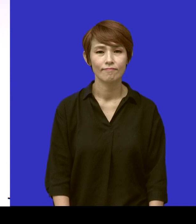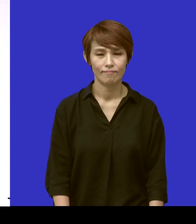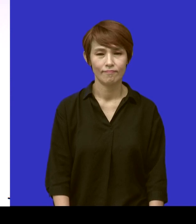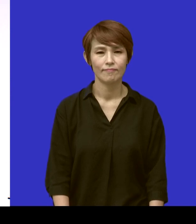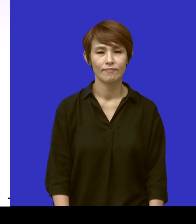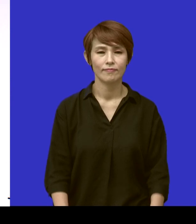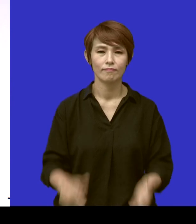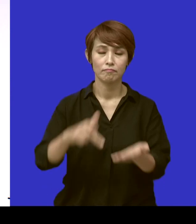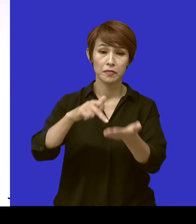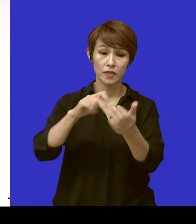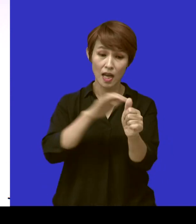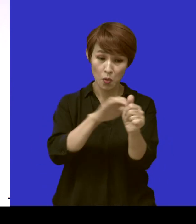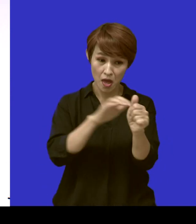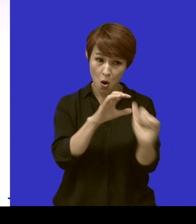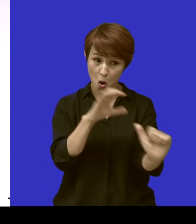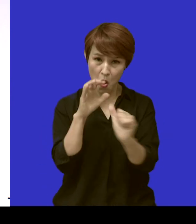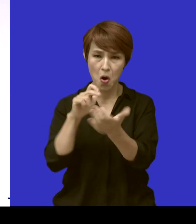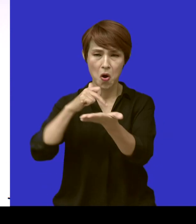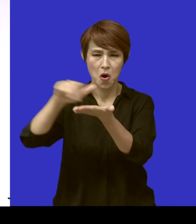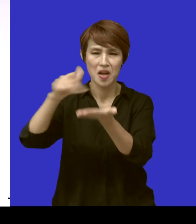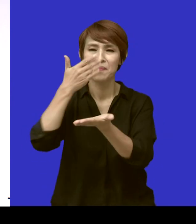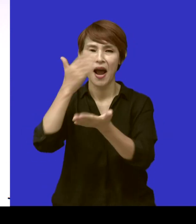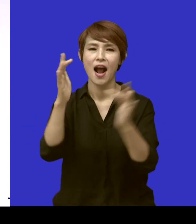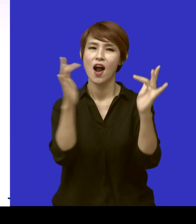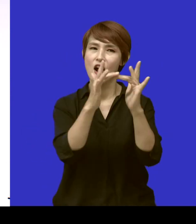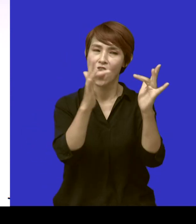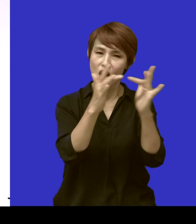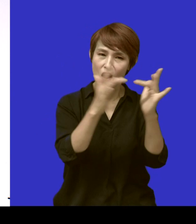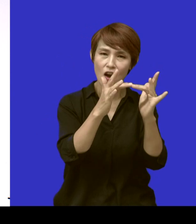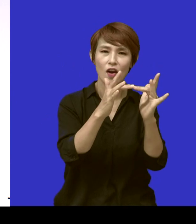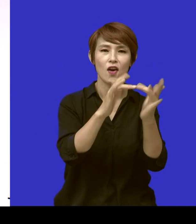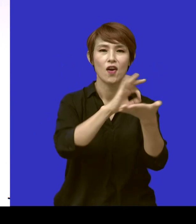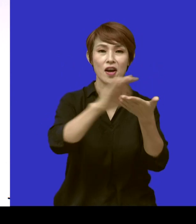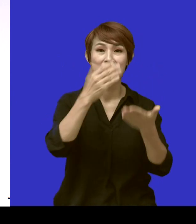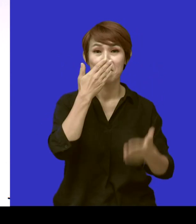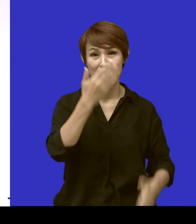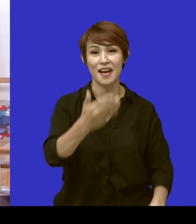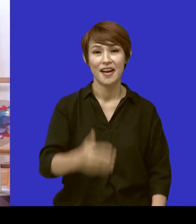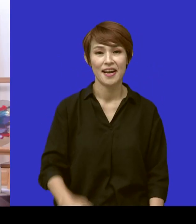그렇죠. 카톡도 할 수 있고요. 예. 인터넷 정보도 얻을 수 있고,